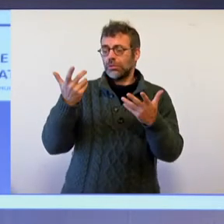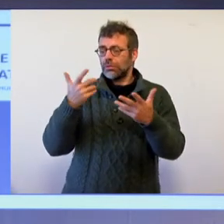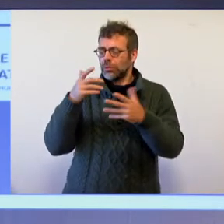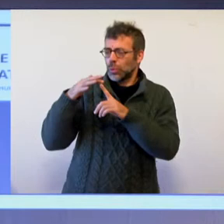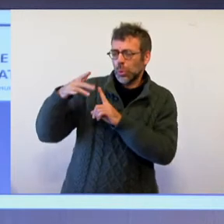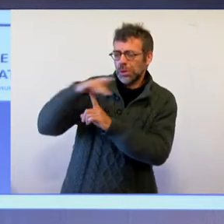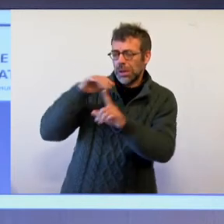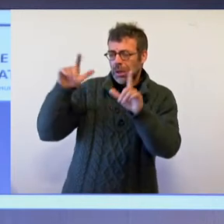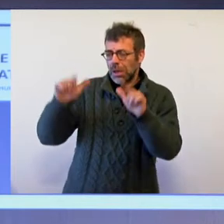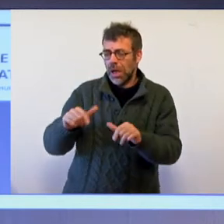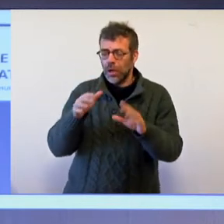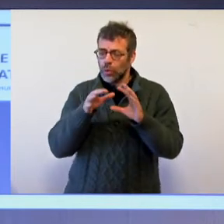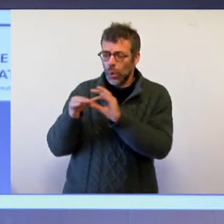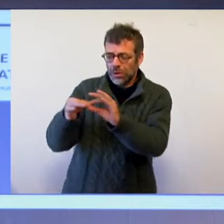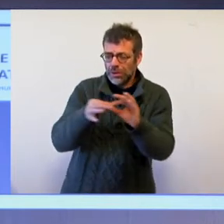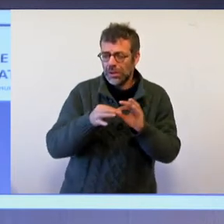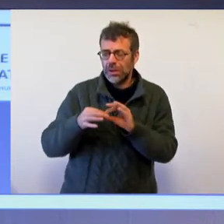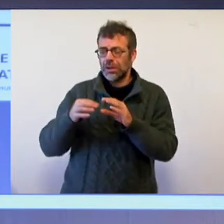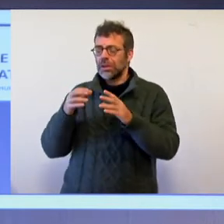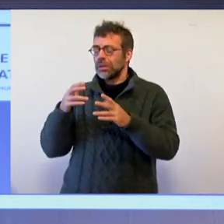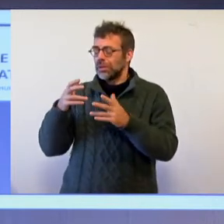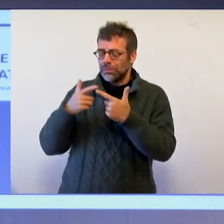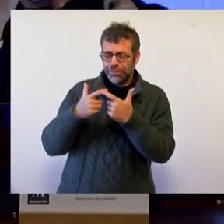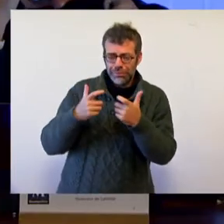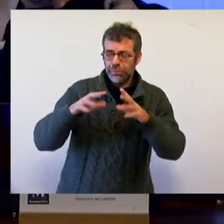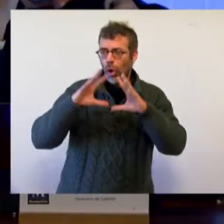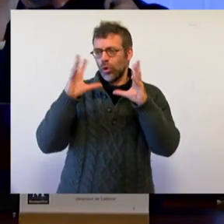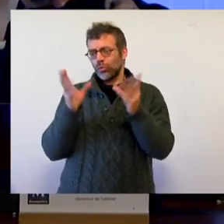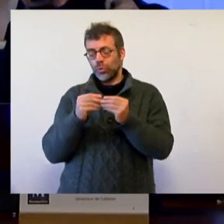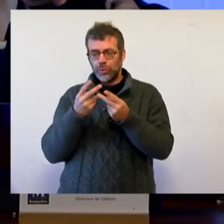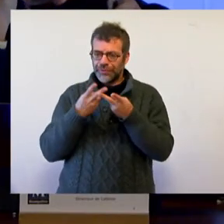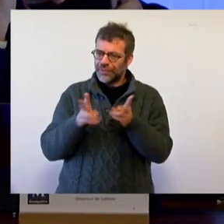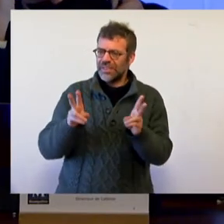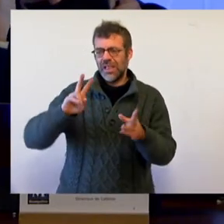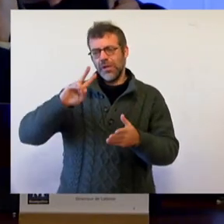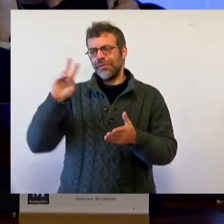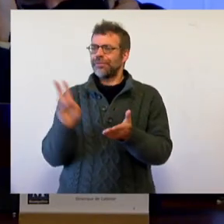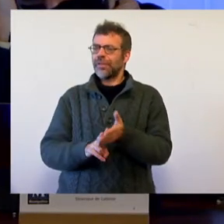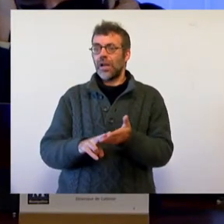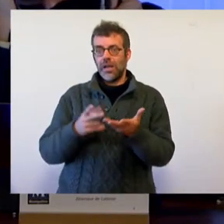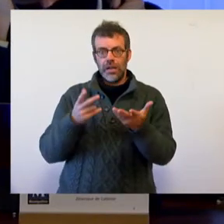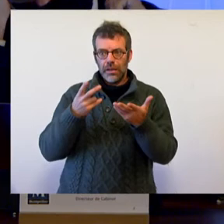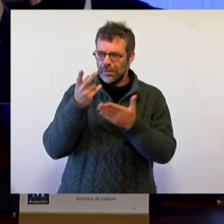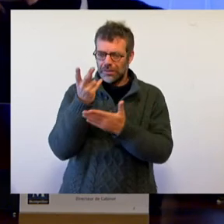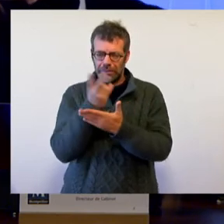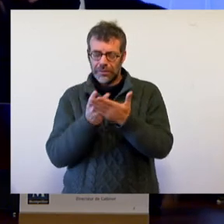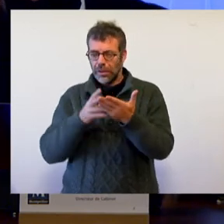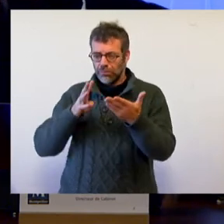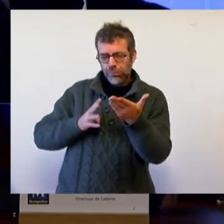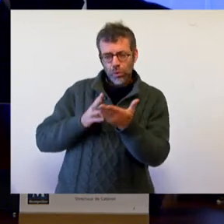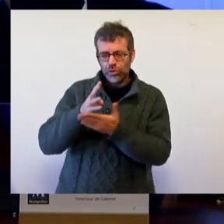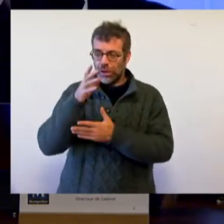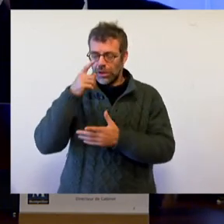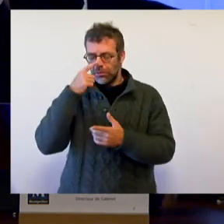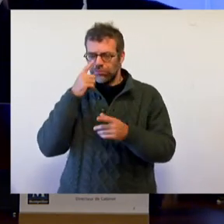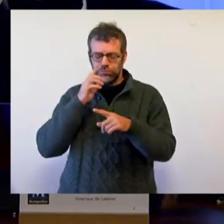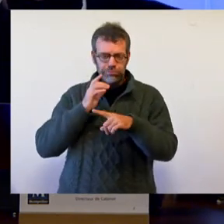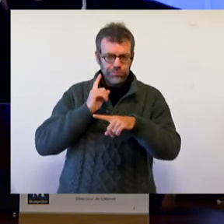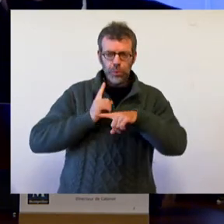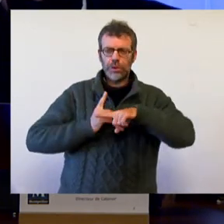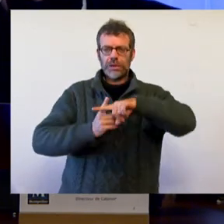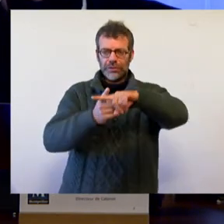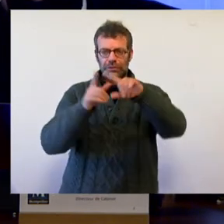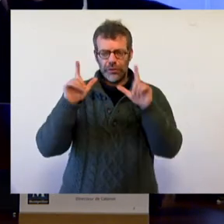sur la sécurité. Bref, qui dessine une ville pour tous et pour toutes, grâce à des nouvelles mobilités, à un espace